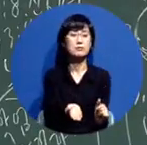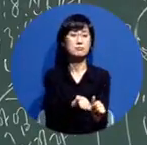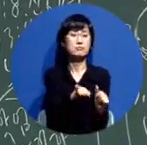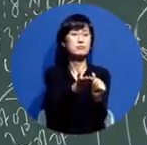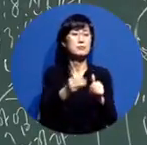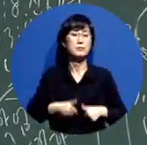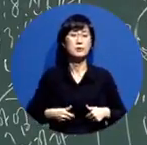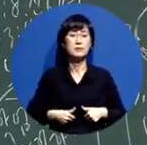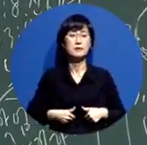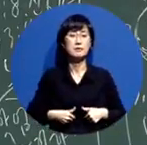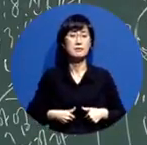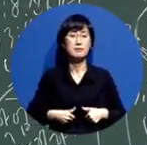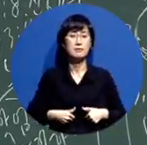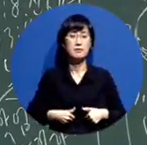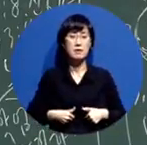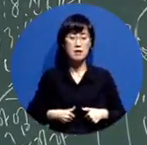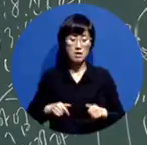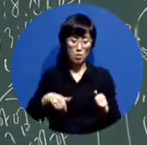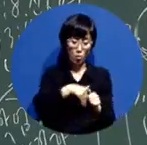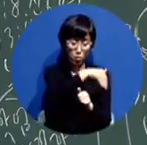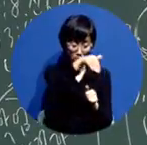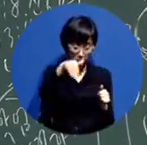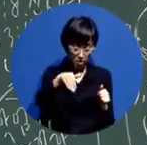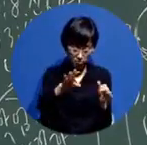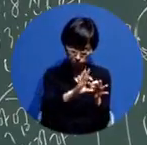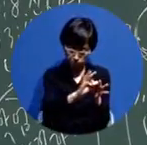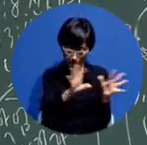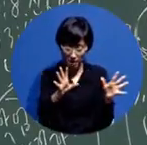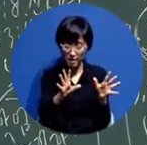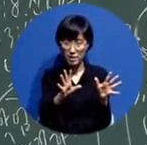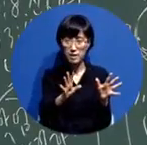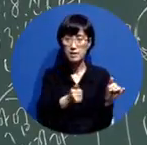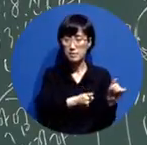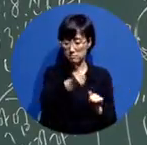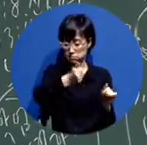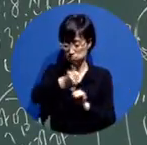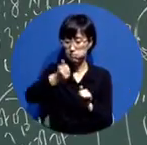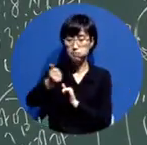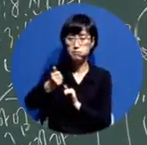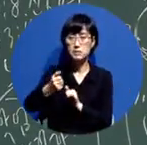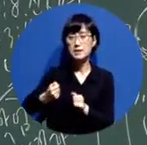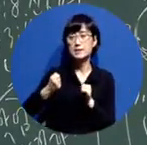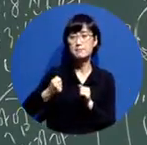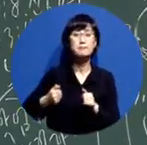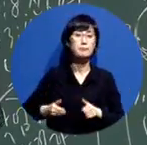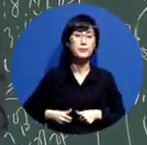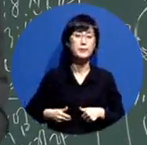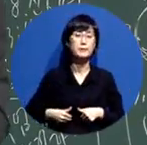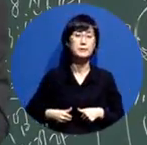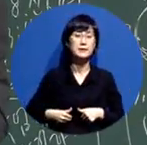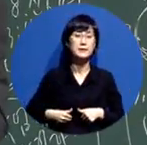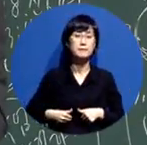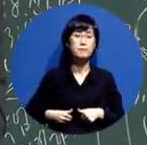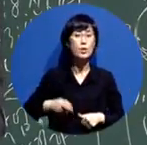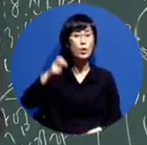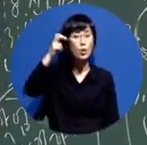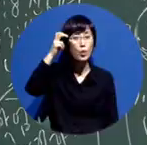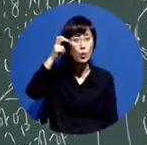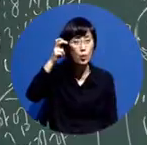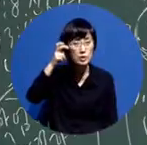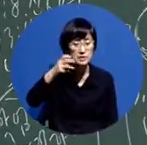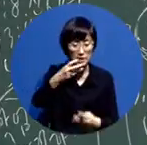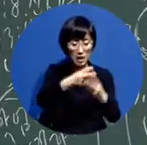이겨낼수있는 remnant 로만들어야돼요， 得让他们成为无论在怎样的环境当中都能够得胜的 remnant。 혹지금잘못된길을가고있더